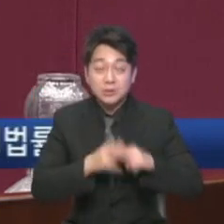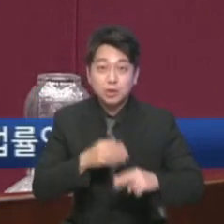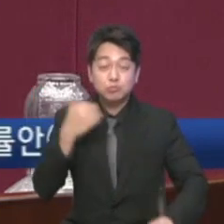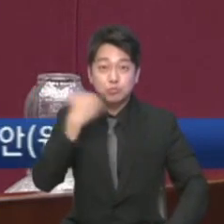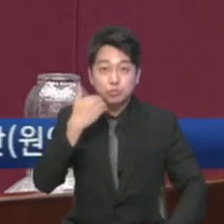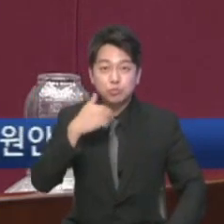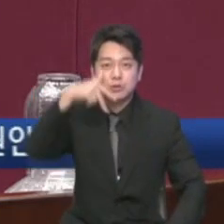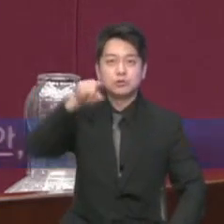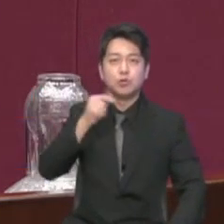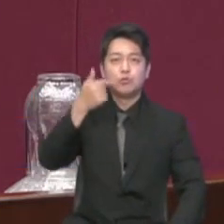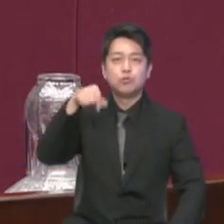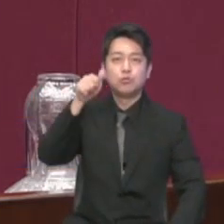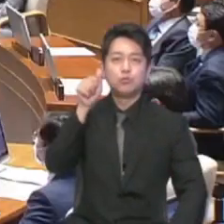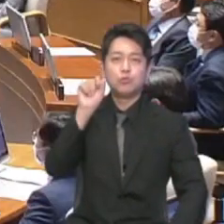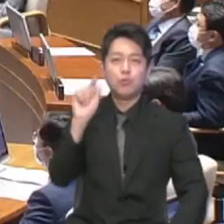바로